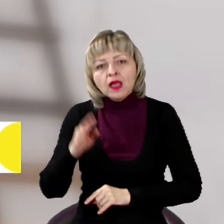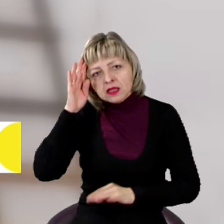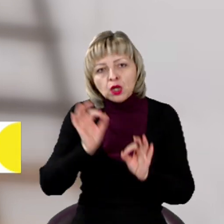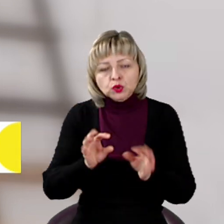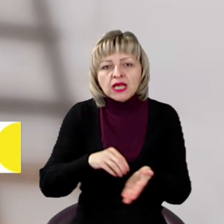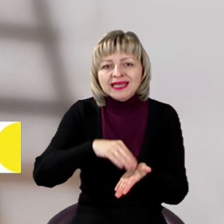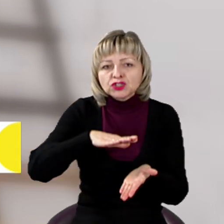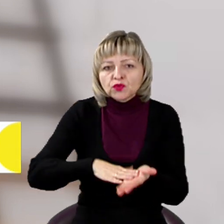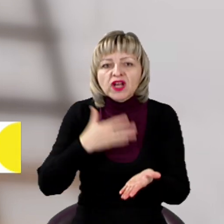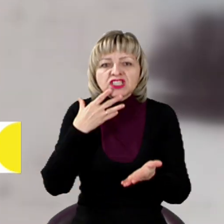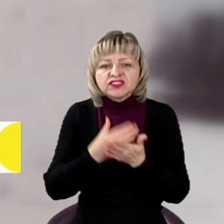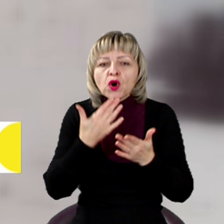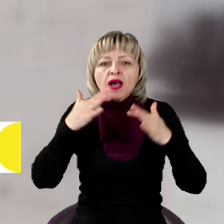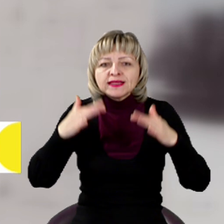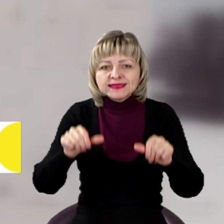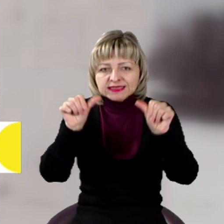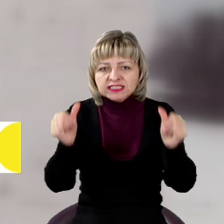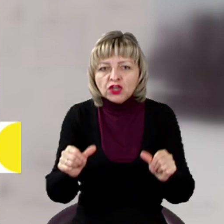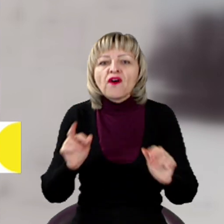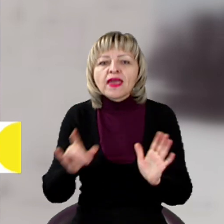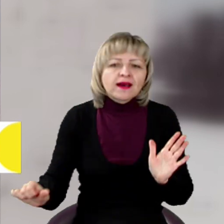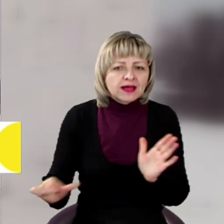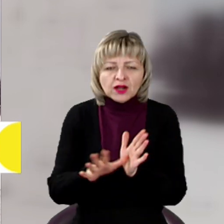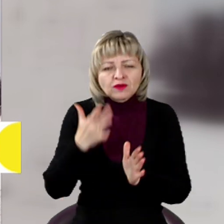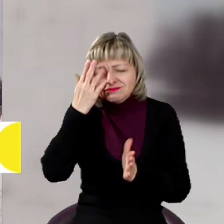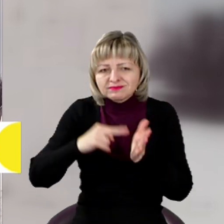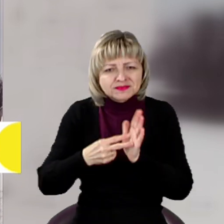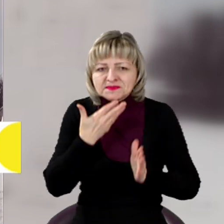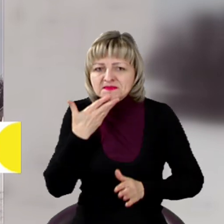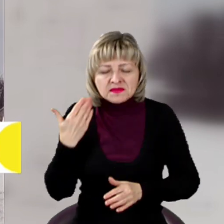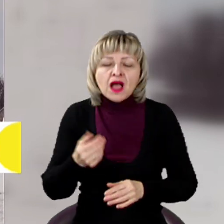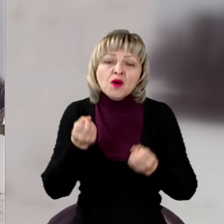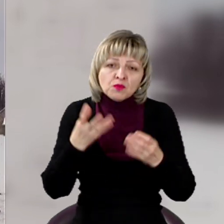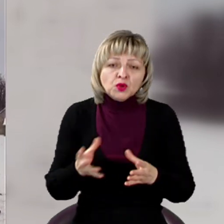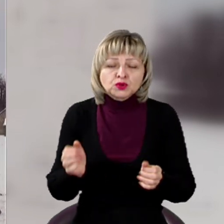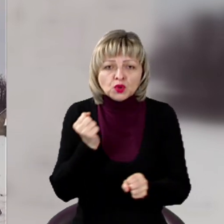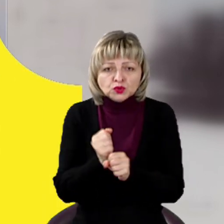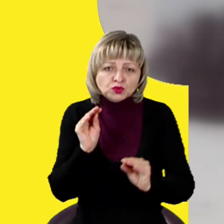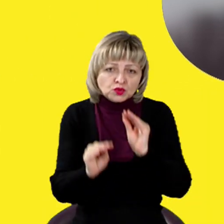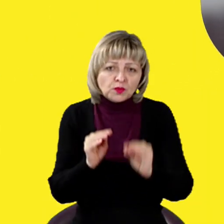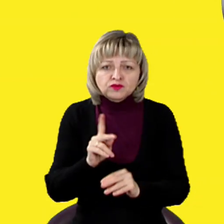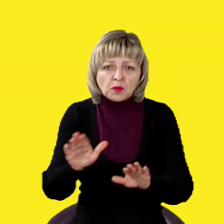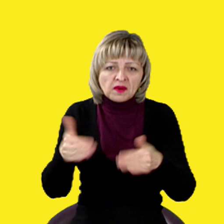говорить, реєструвати свого сніговика як рекорд не планував. Зліпив його задля привернення уваги.